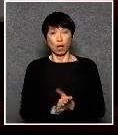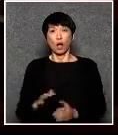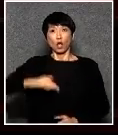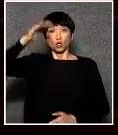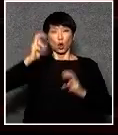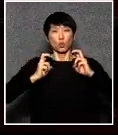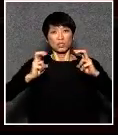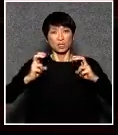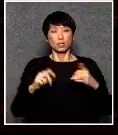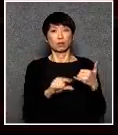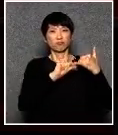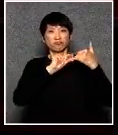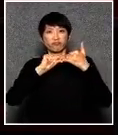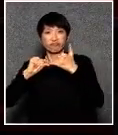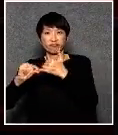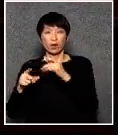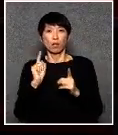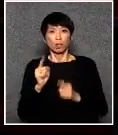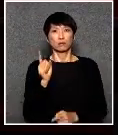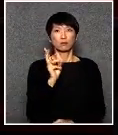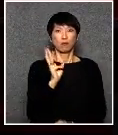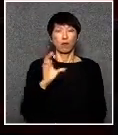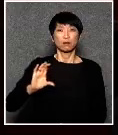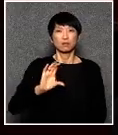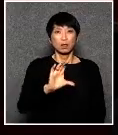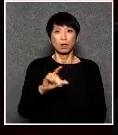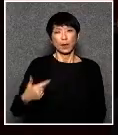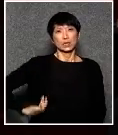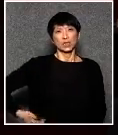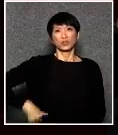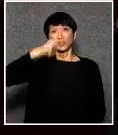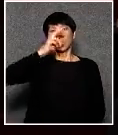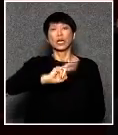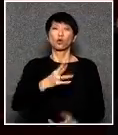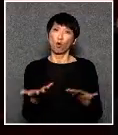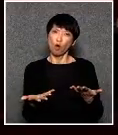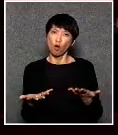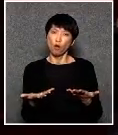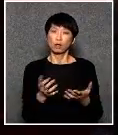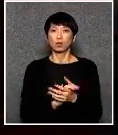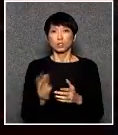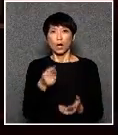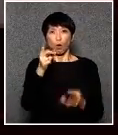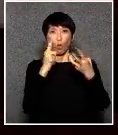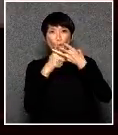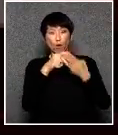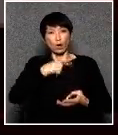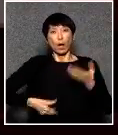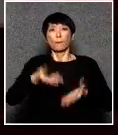誤工程可能要揞多幾百億，嗰啲唔係公帑啊？嗰個咩概念啊？又可以攞黃國興攞嚟比較下啦，係